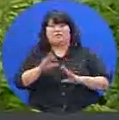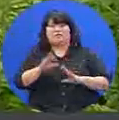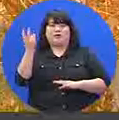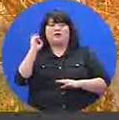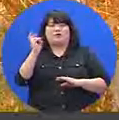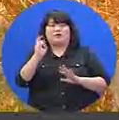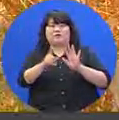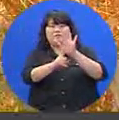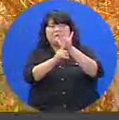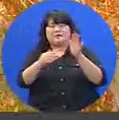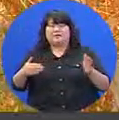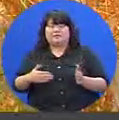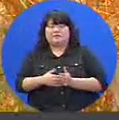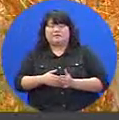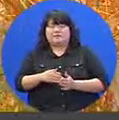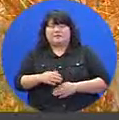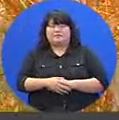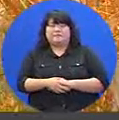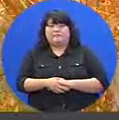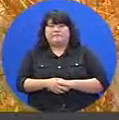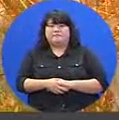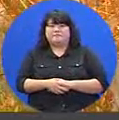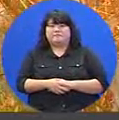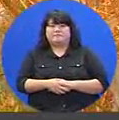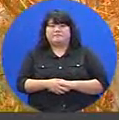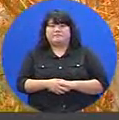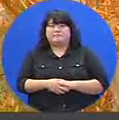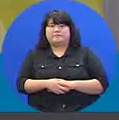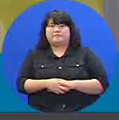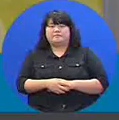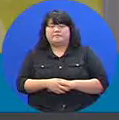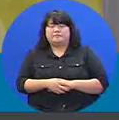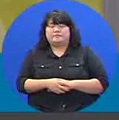내다봤습니다. JTV 뉴스 하원호입니다.